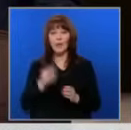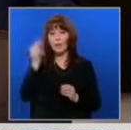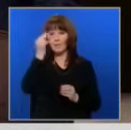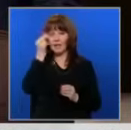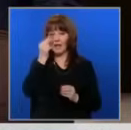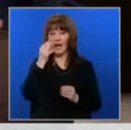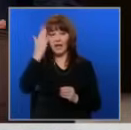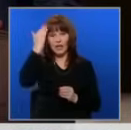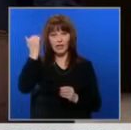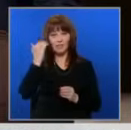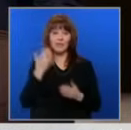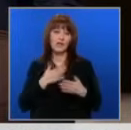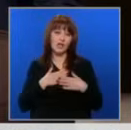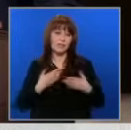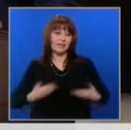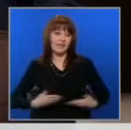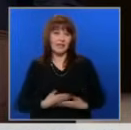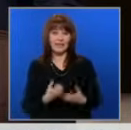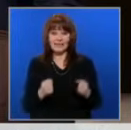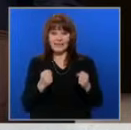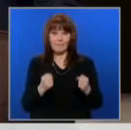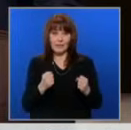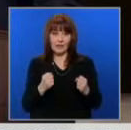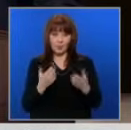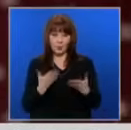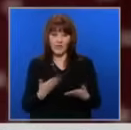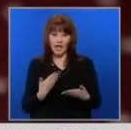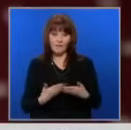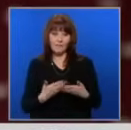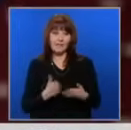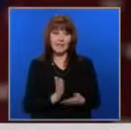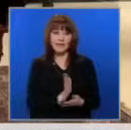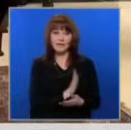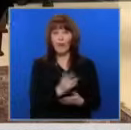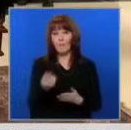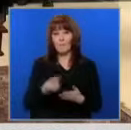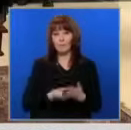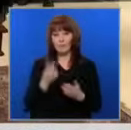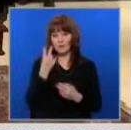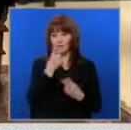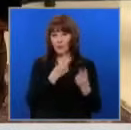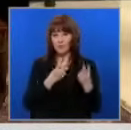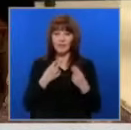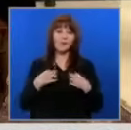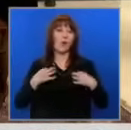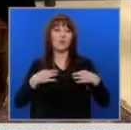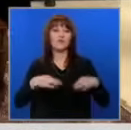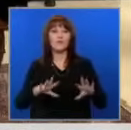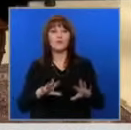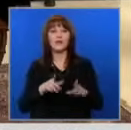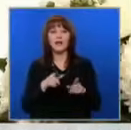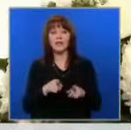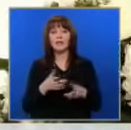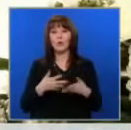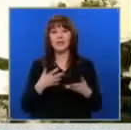България и Египет имат интерес от стабилност в Близкия изток. Беше подписано и споразумение за освобождаване от